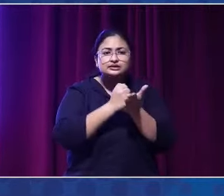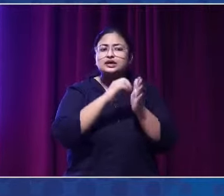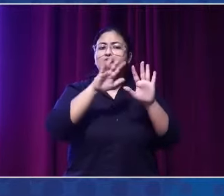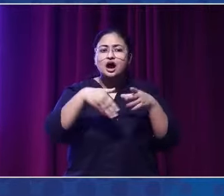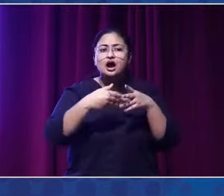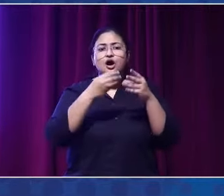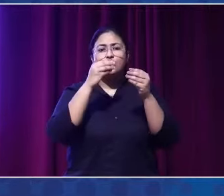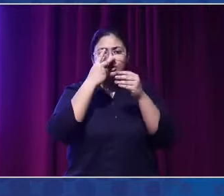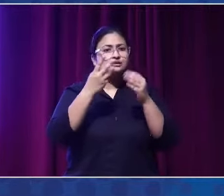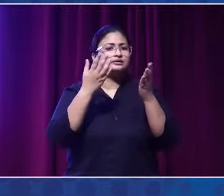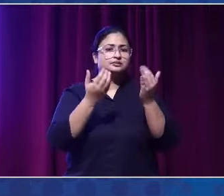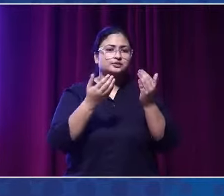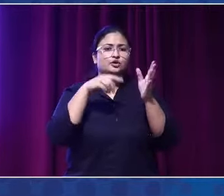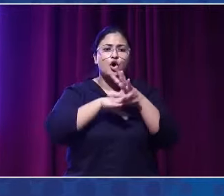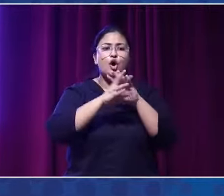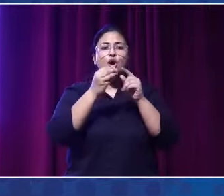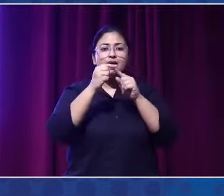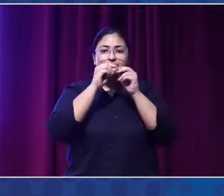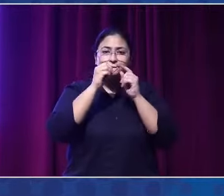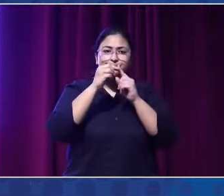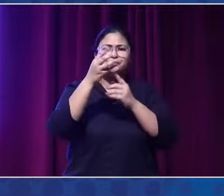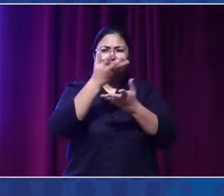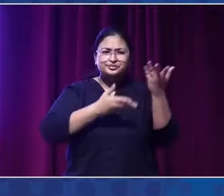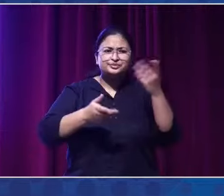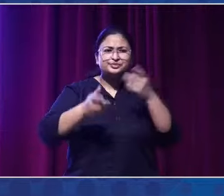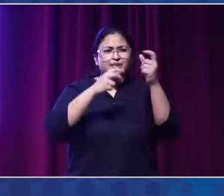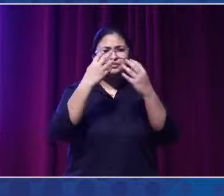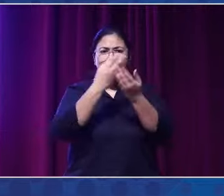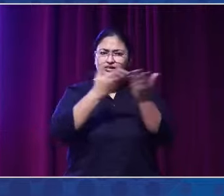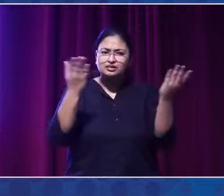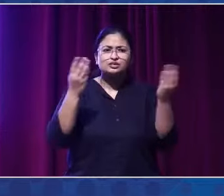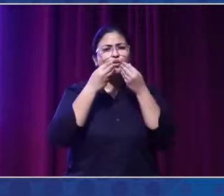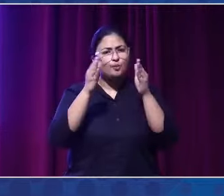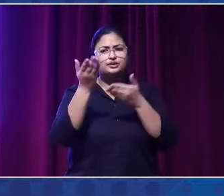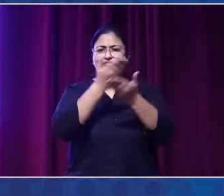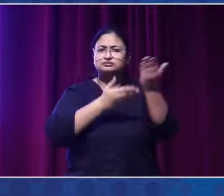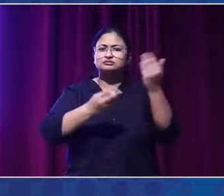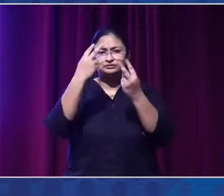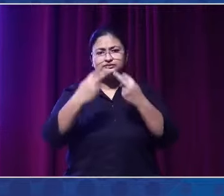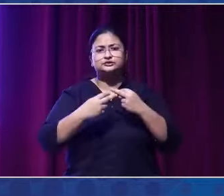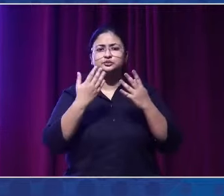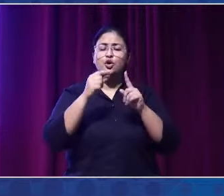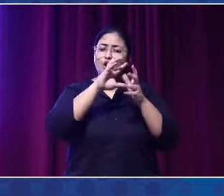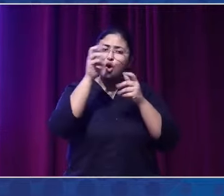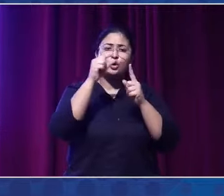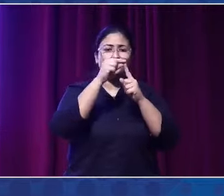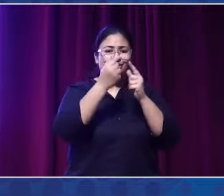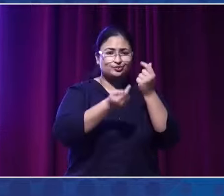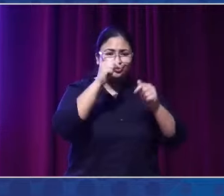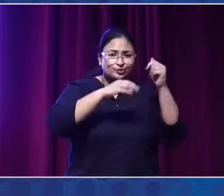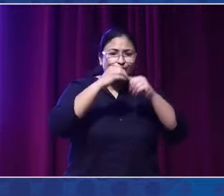ऑल इन पब्लिक डोमेन। और इसके बारे में सभी पॉलिटिकल पार्टीज को सीओज